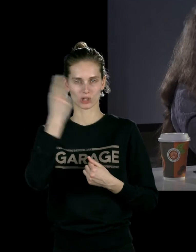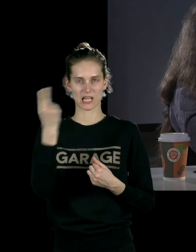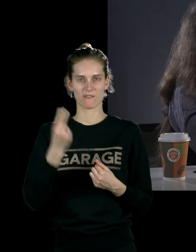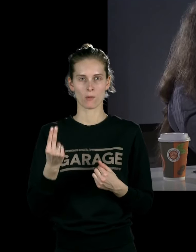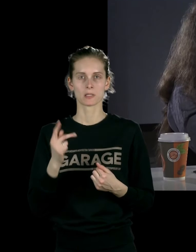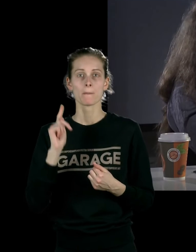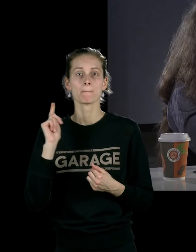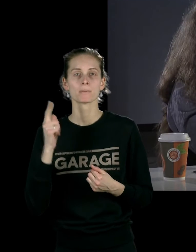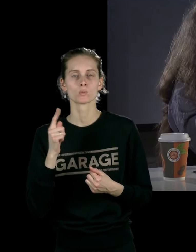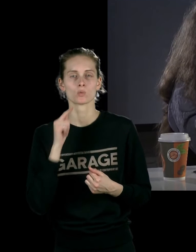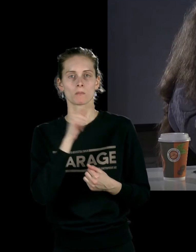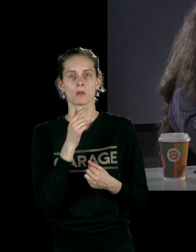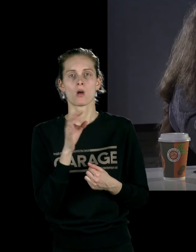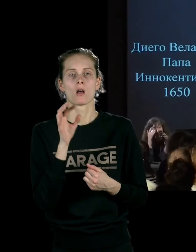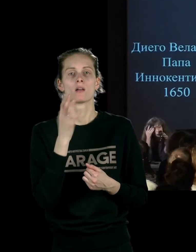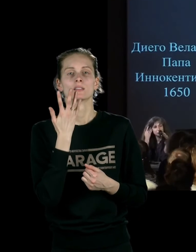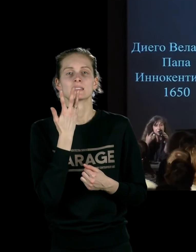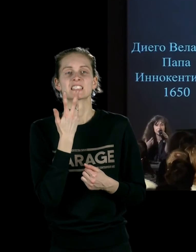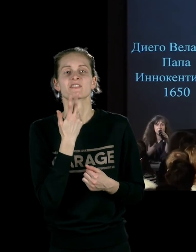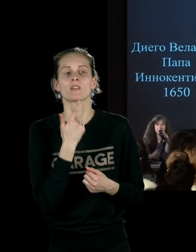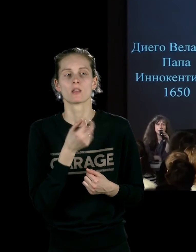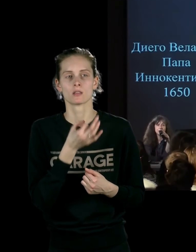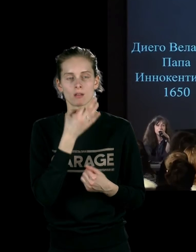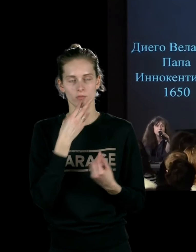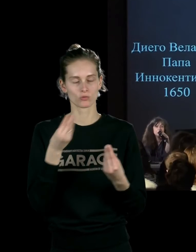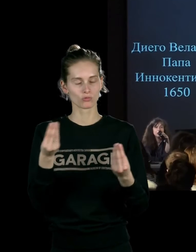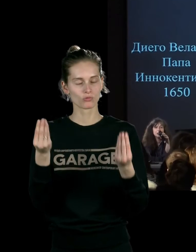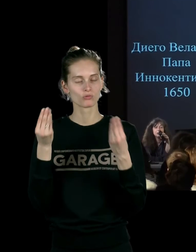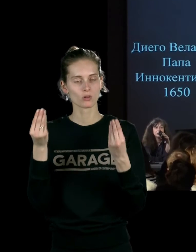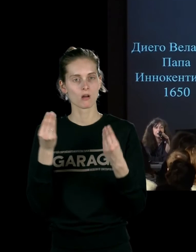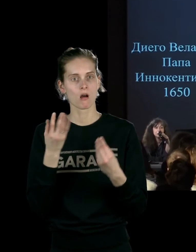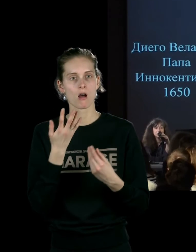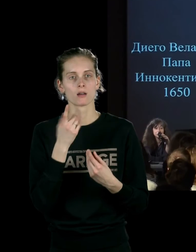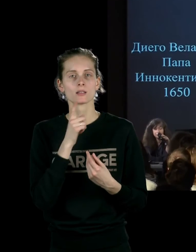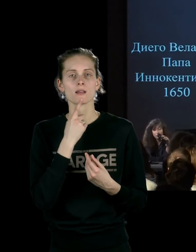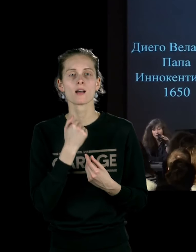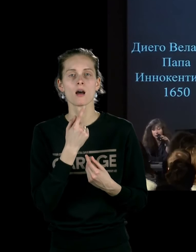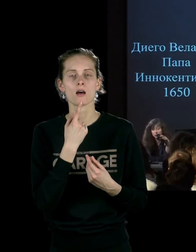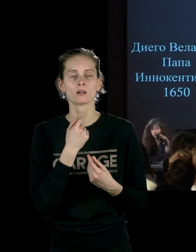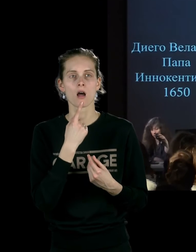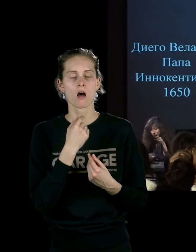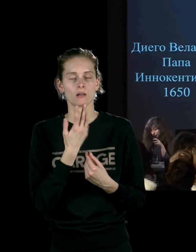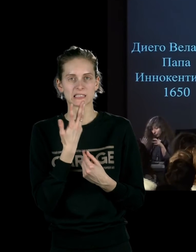из-за цветов. Действительно, вот, в потрясающем красном оттенке этого шелка есть вот те самые